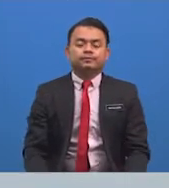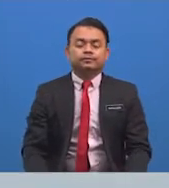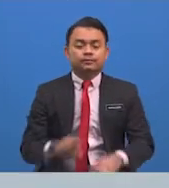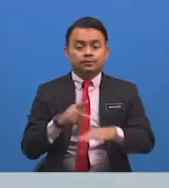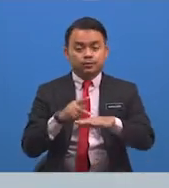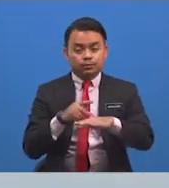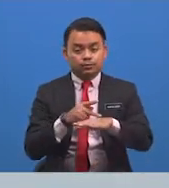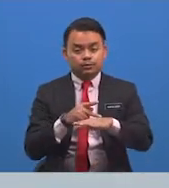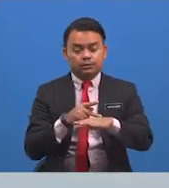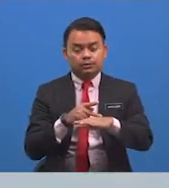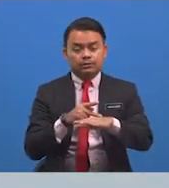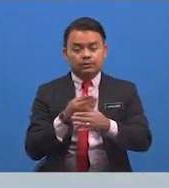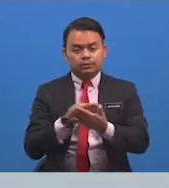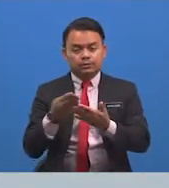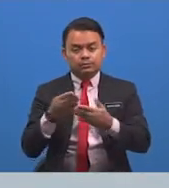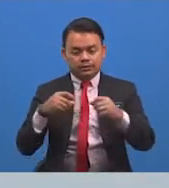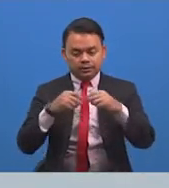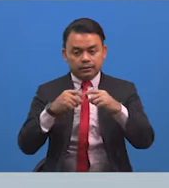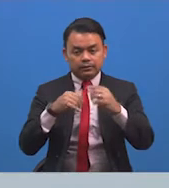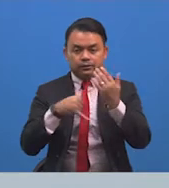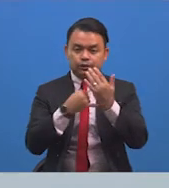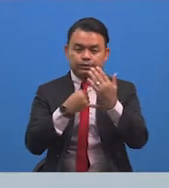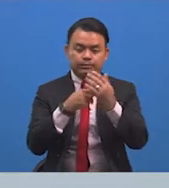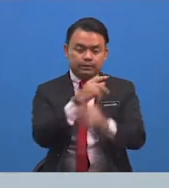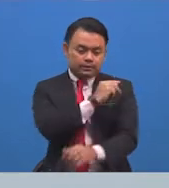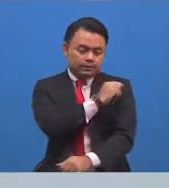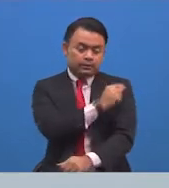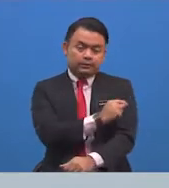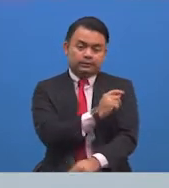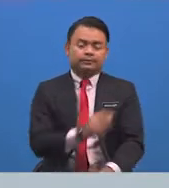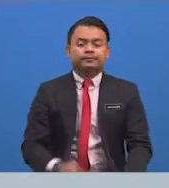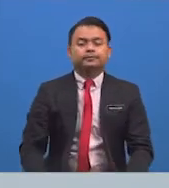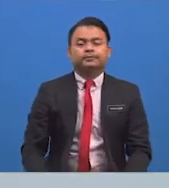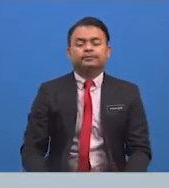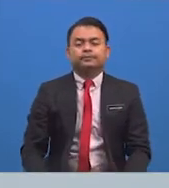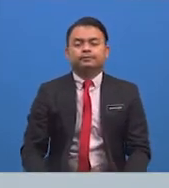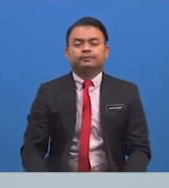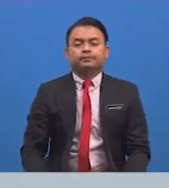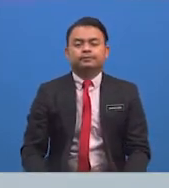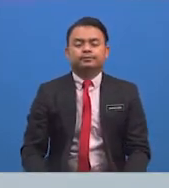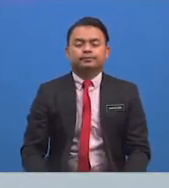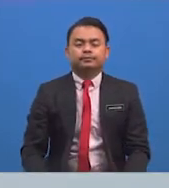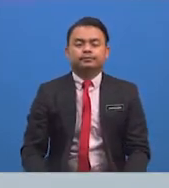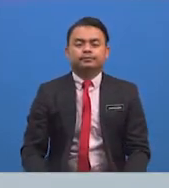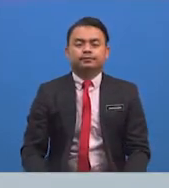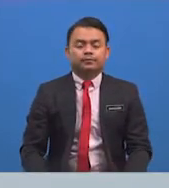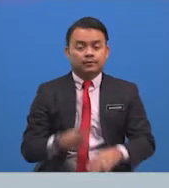menggunakan barangan elektrik jimat tenaga,